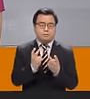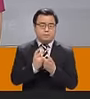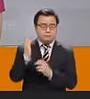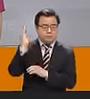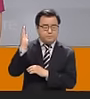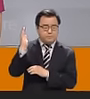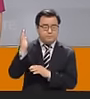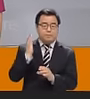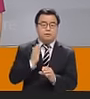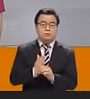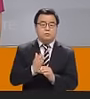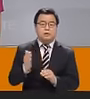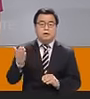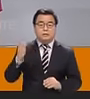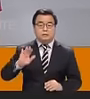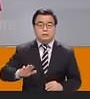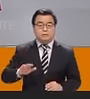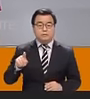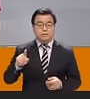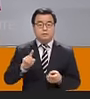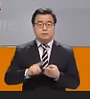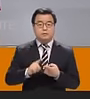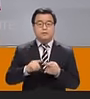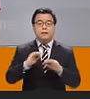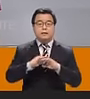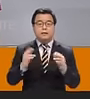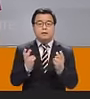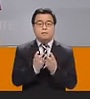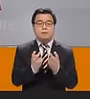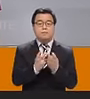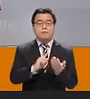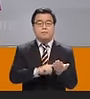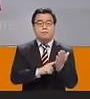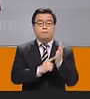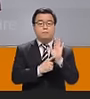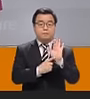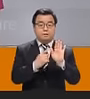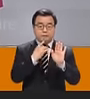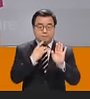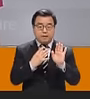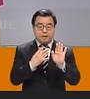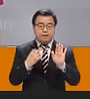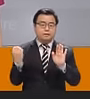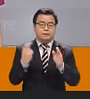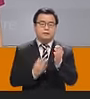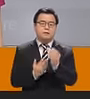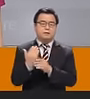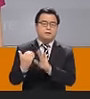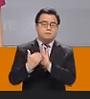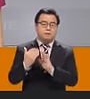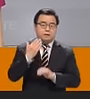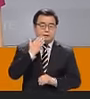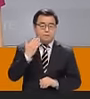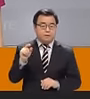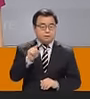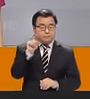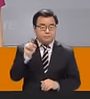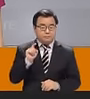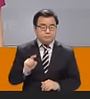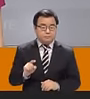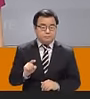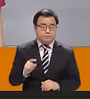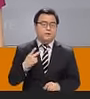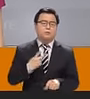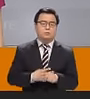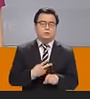있죠. 하지만 이런 대책들만으로 과연 재발을 방지할 수 있을까요? 네, 일선 교사들은 오히려 다른 곳에